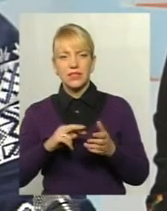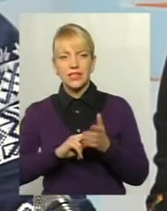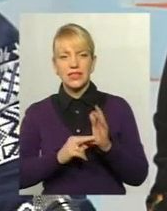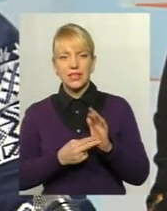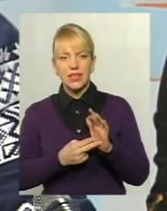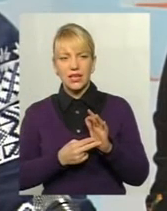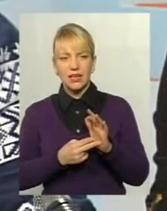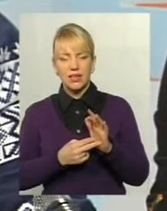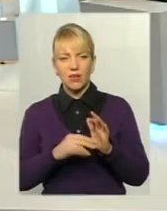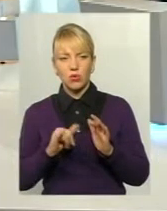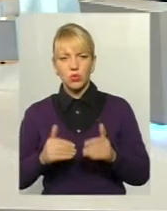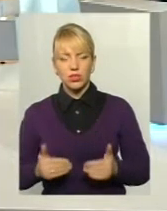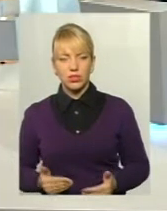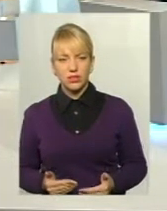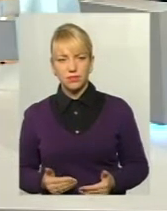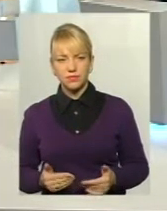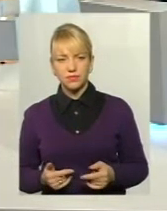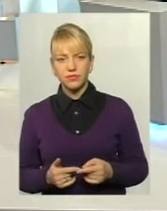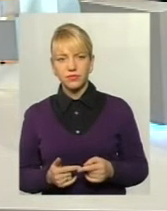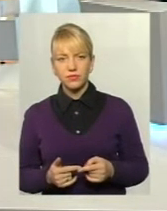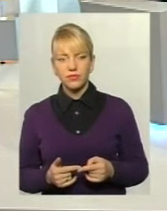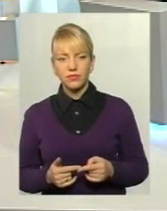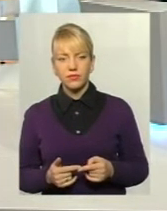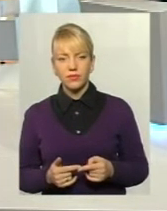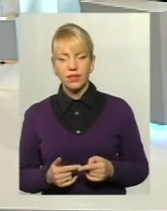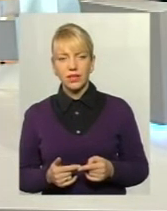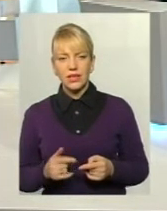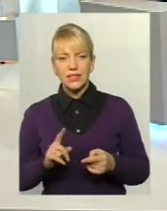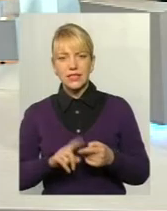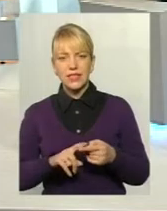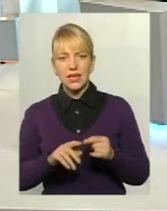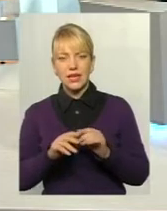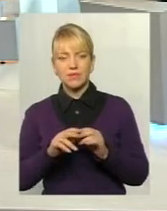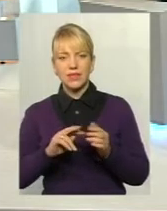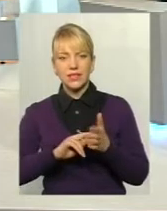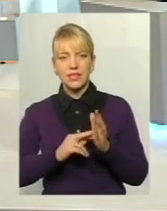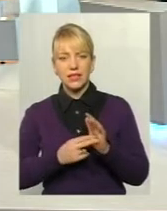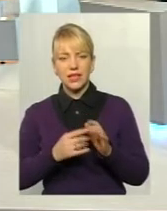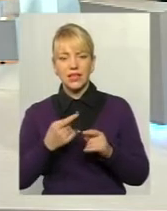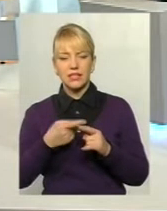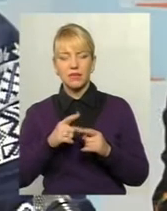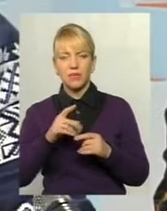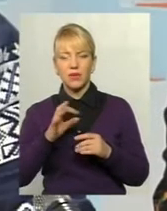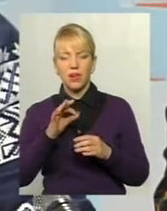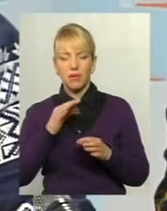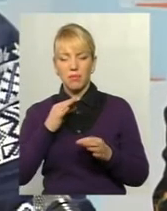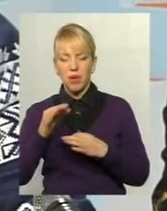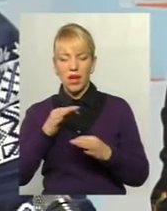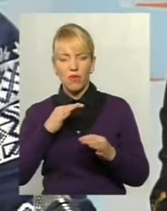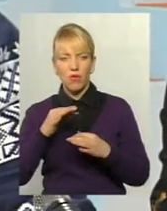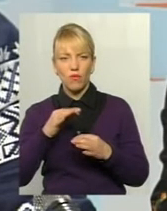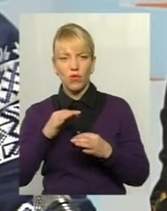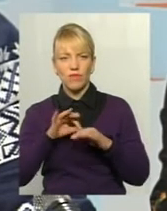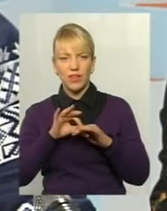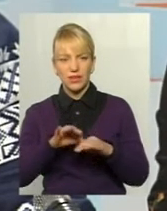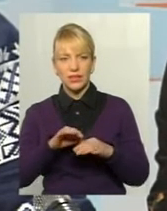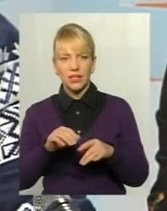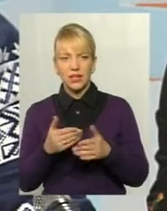житті». Гарвардська стратегія він-він, стратегія ведення переговорів, яка відома у світі,